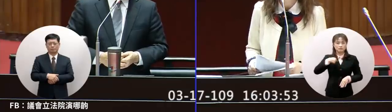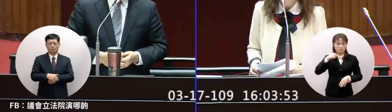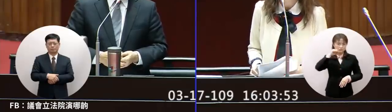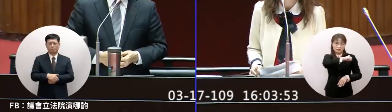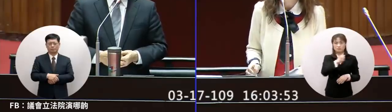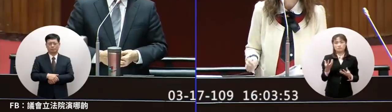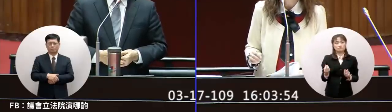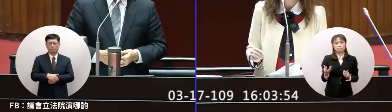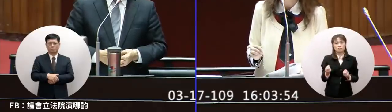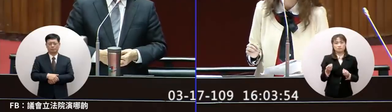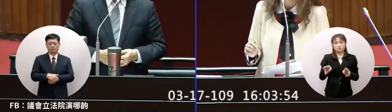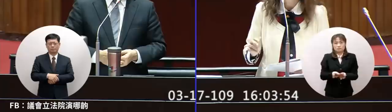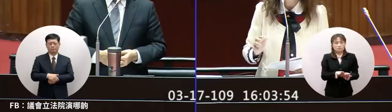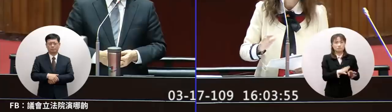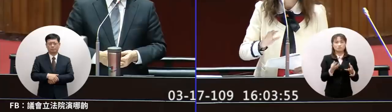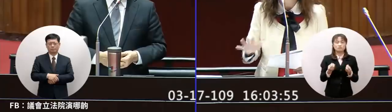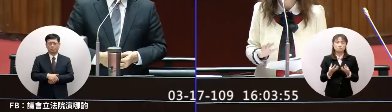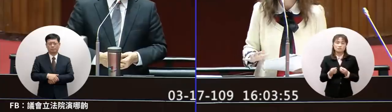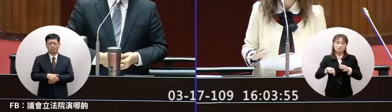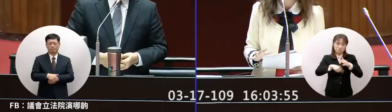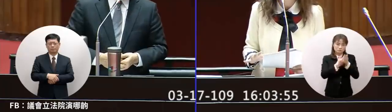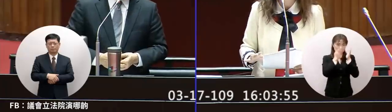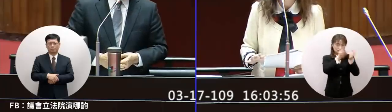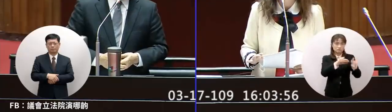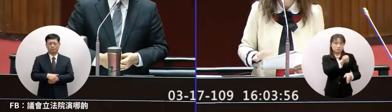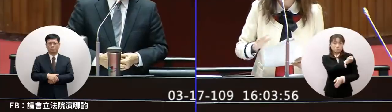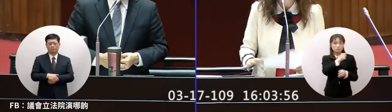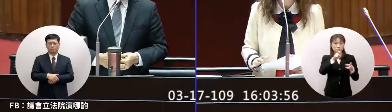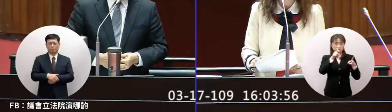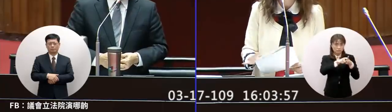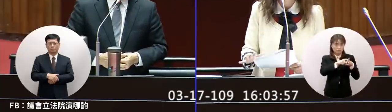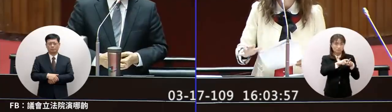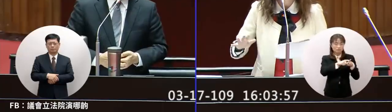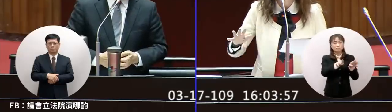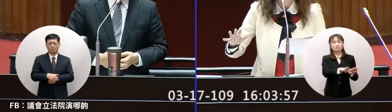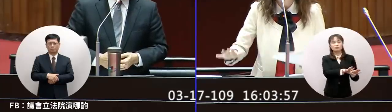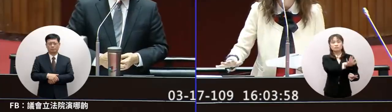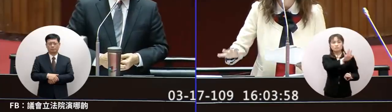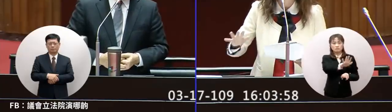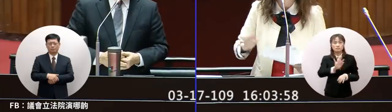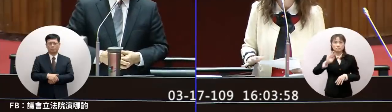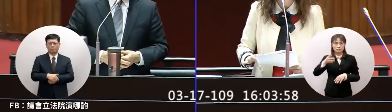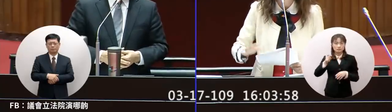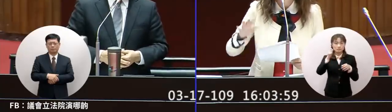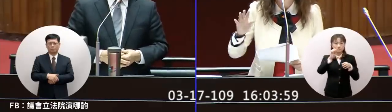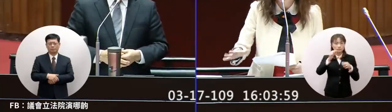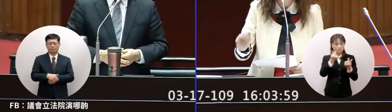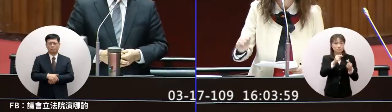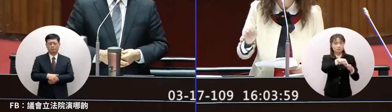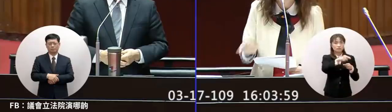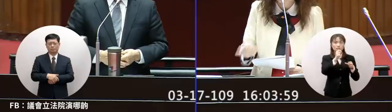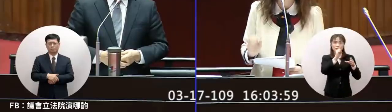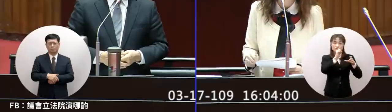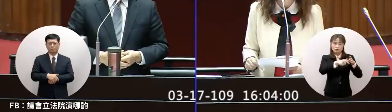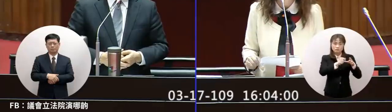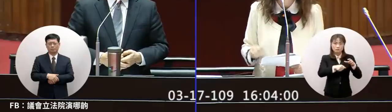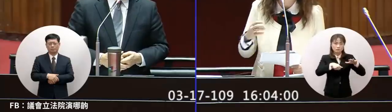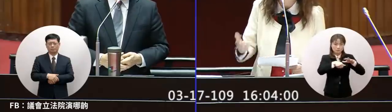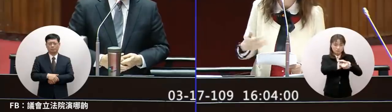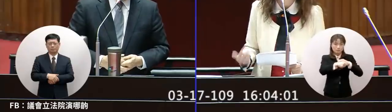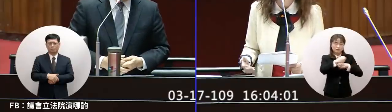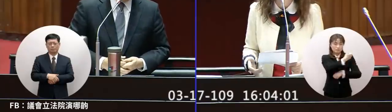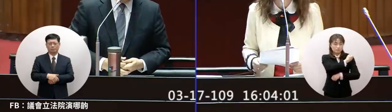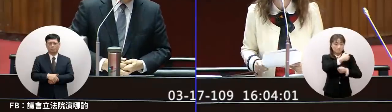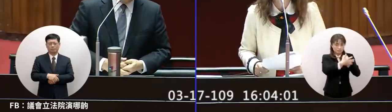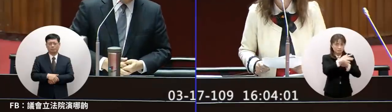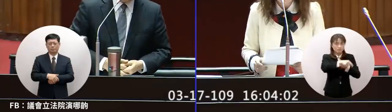啦吼，咱台湾就是讲咱有咱干啦劳工放假，吼，所谓的这个伫公司上班吼，劳保的劳工放假，啊，